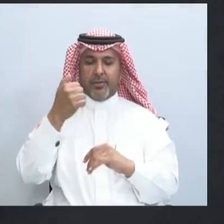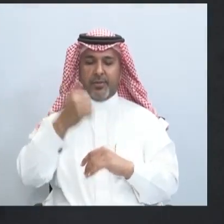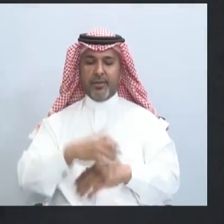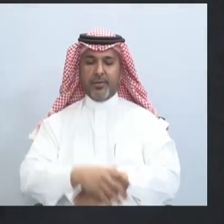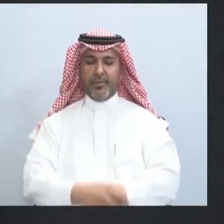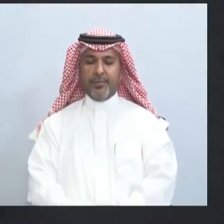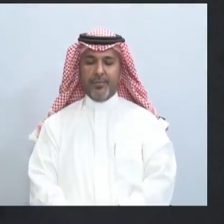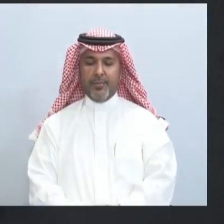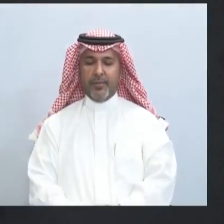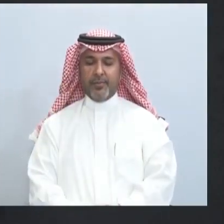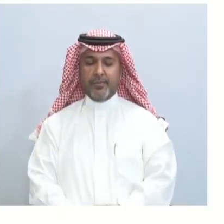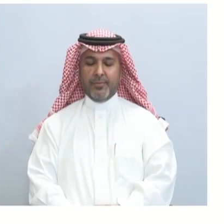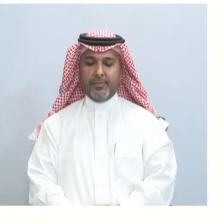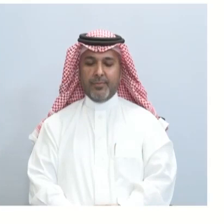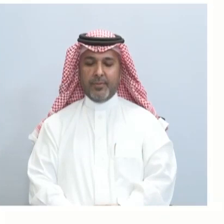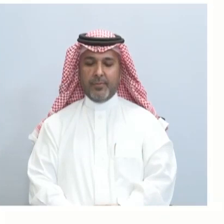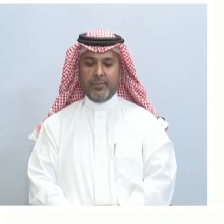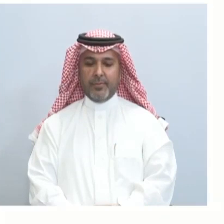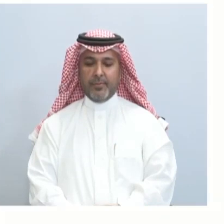او الشكل كاملا